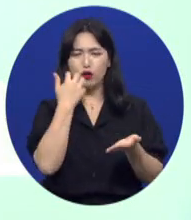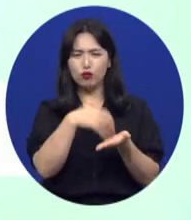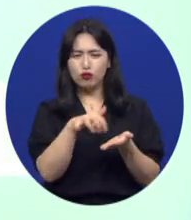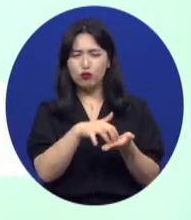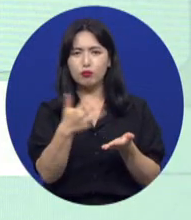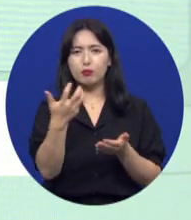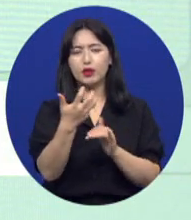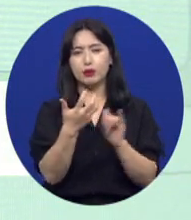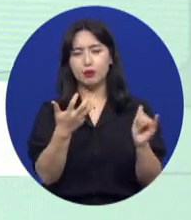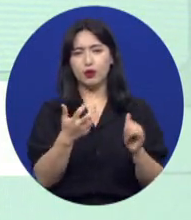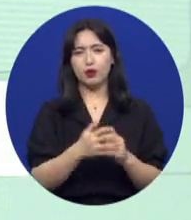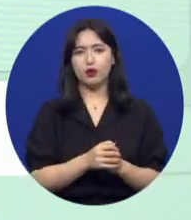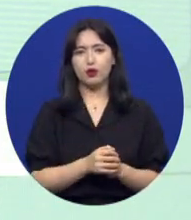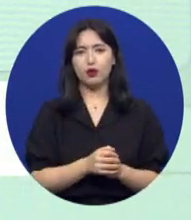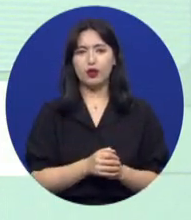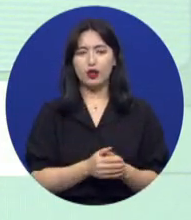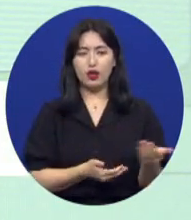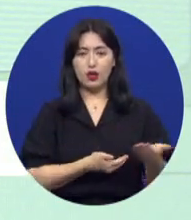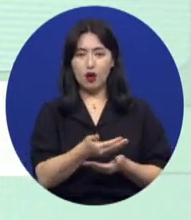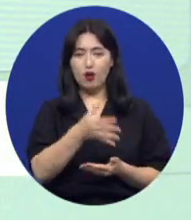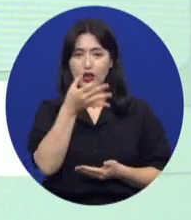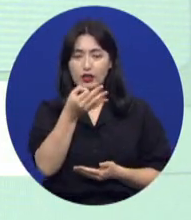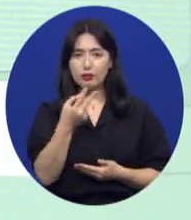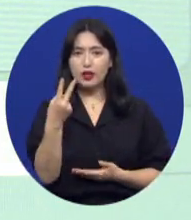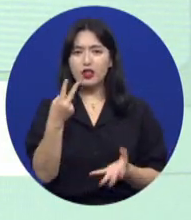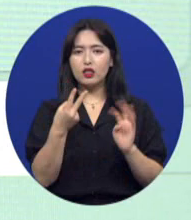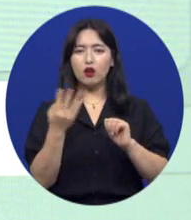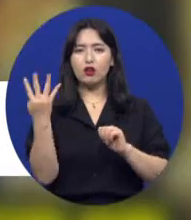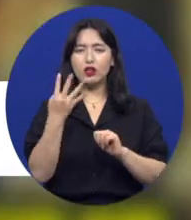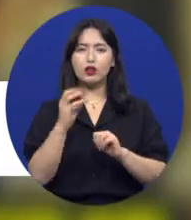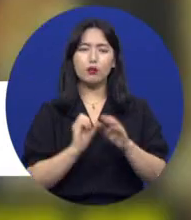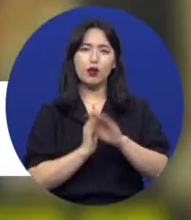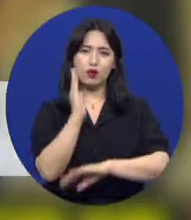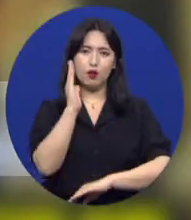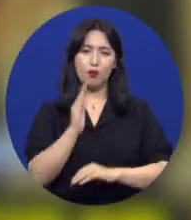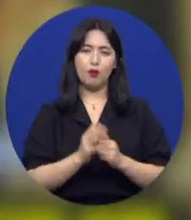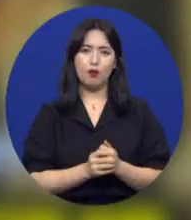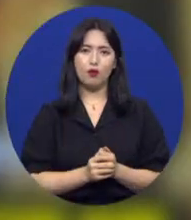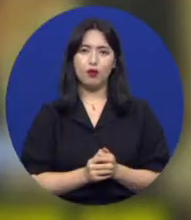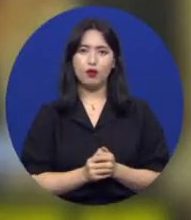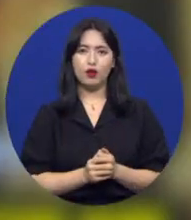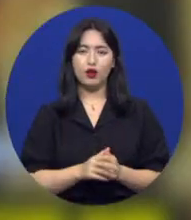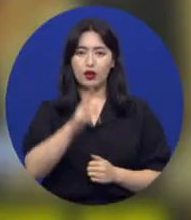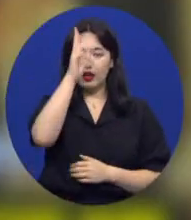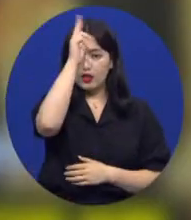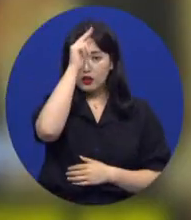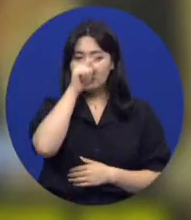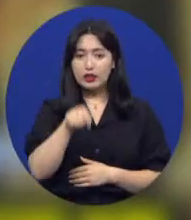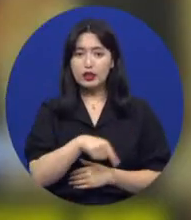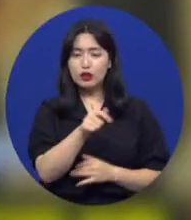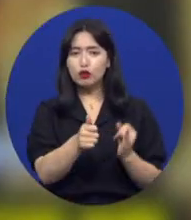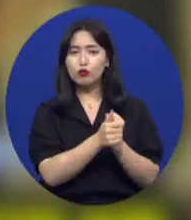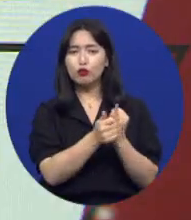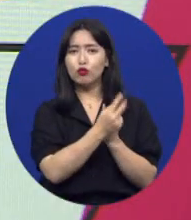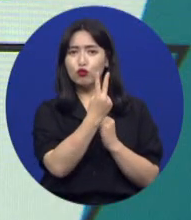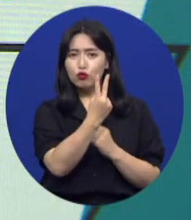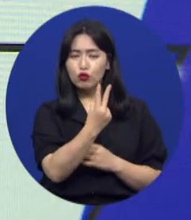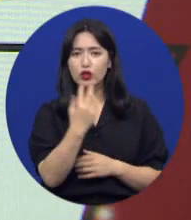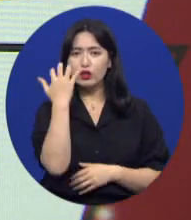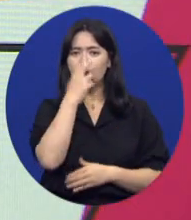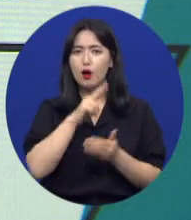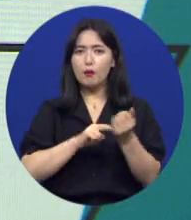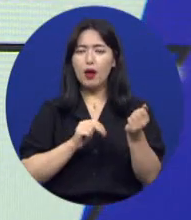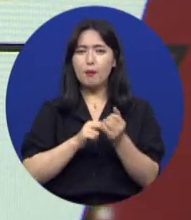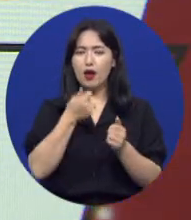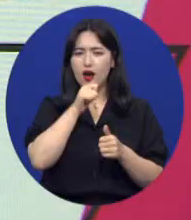만 80여명 거래 금액은 2억 4천만 원이 넘습니다 경찰은 이들 부부 두 명을 성매매